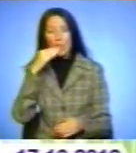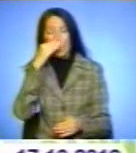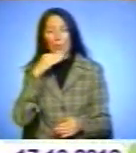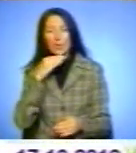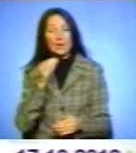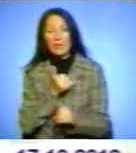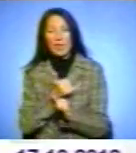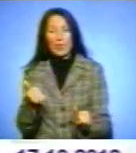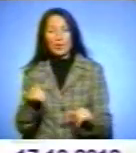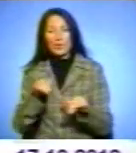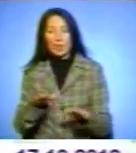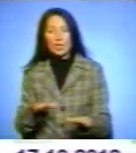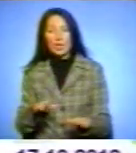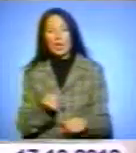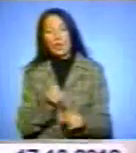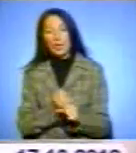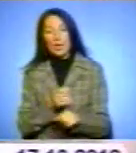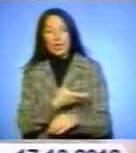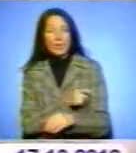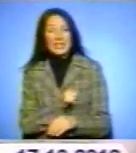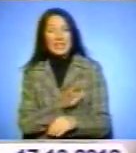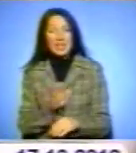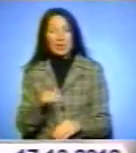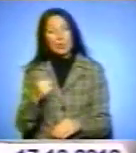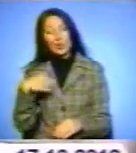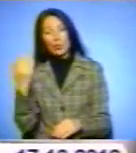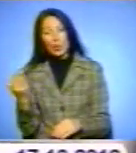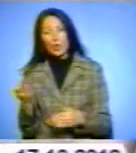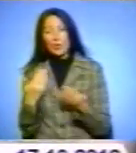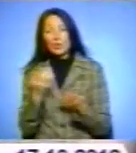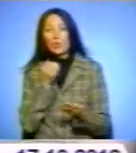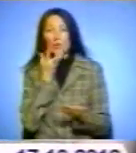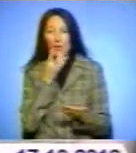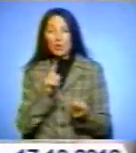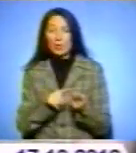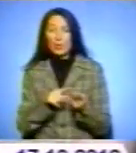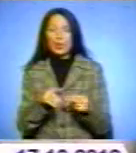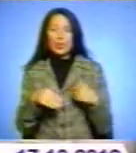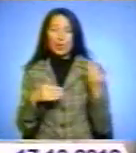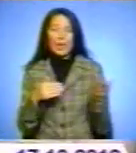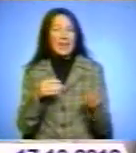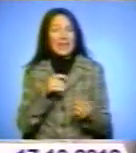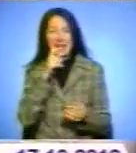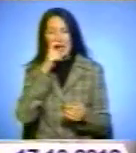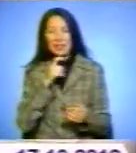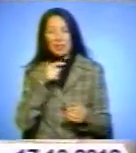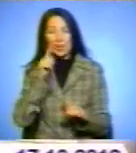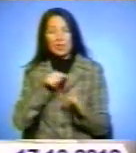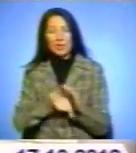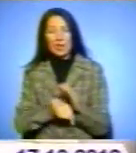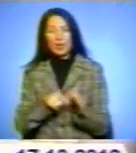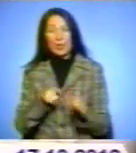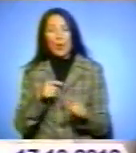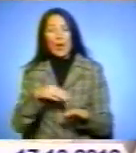дилему, робити щеплення чи ні. З однієї сторони ставлюся позитивно, а з іншої сторони негативно. Знаючи про якість